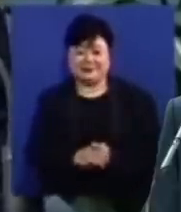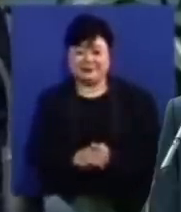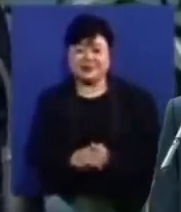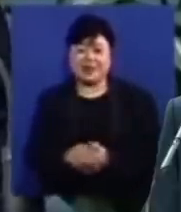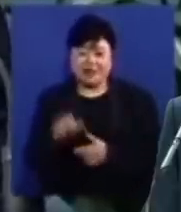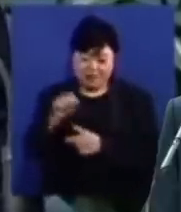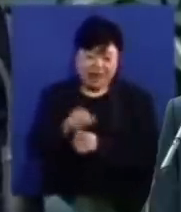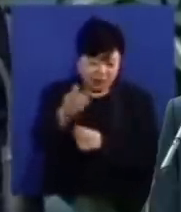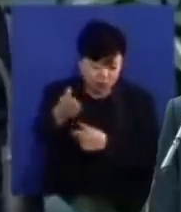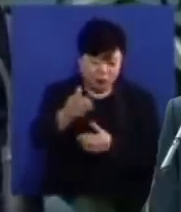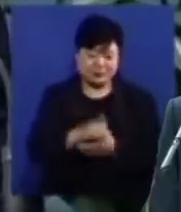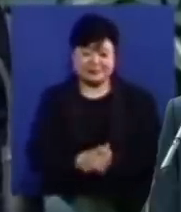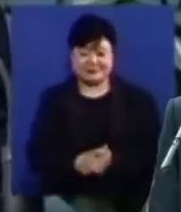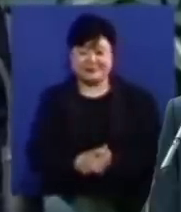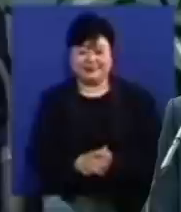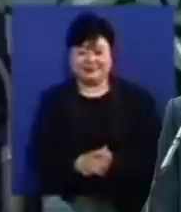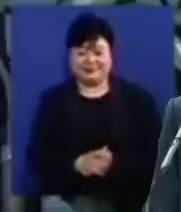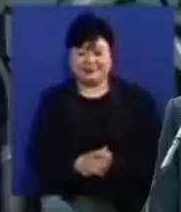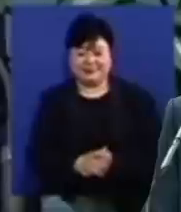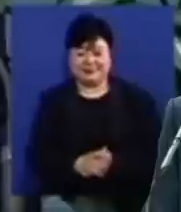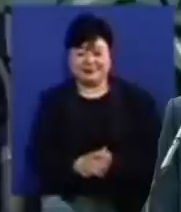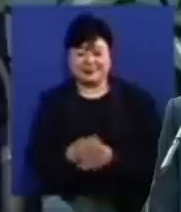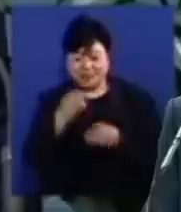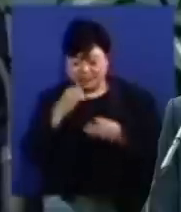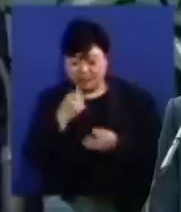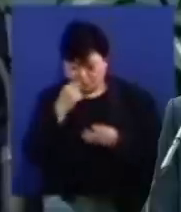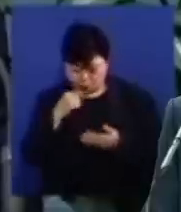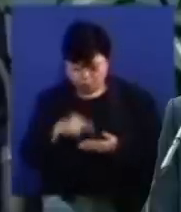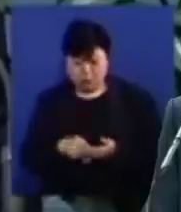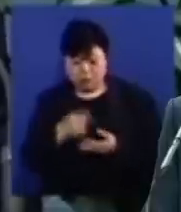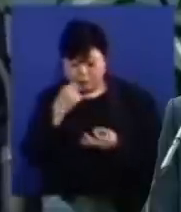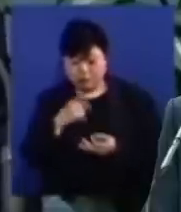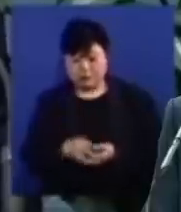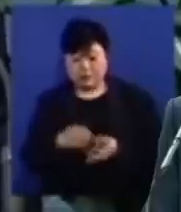들어주지. 그렇게 간단한 것입니다.